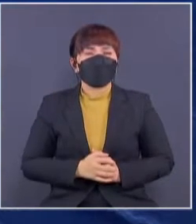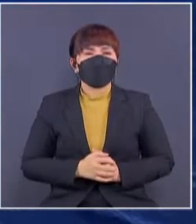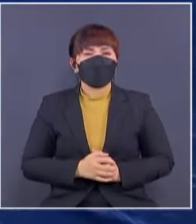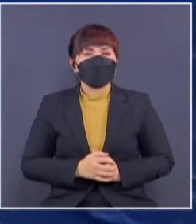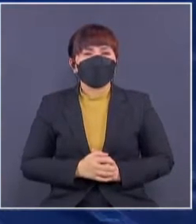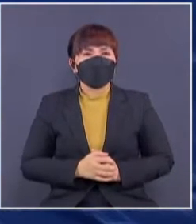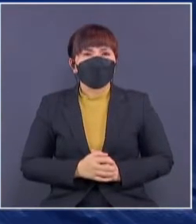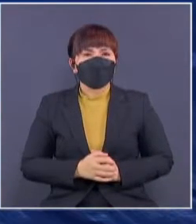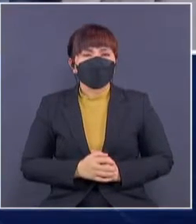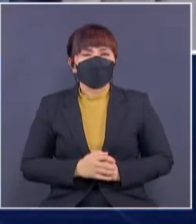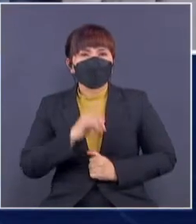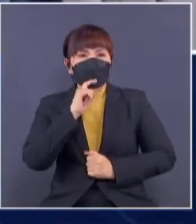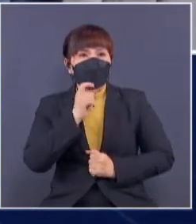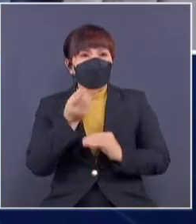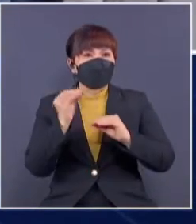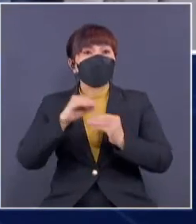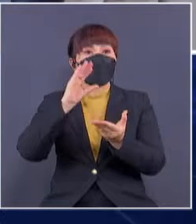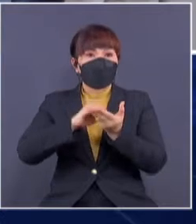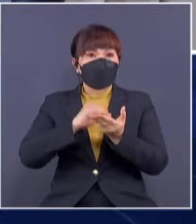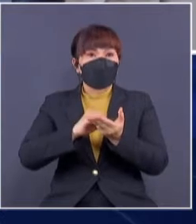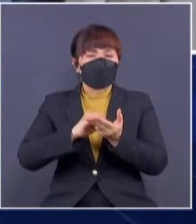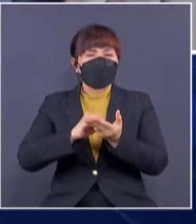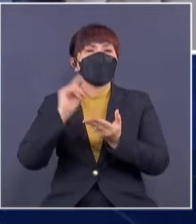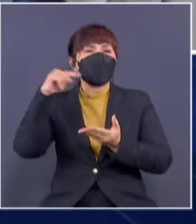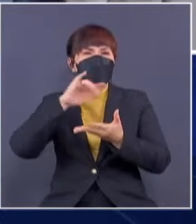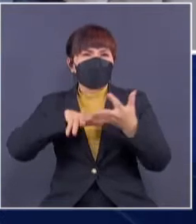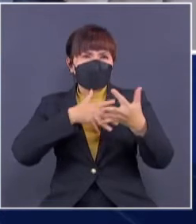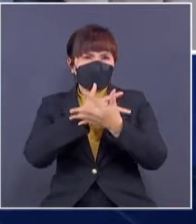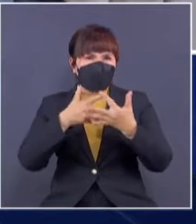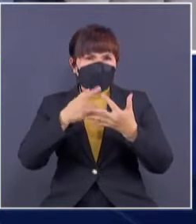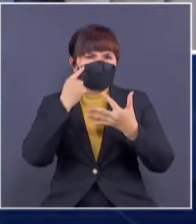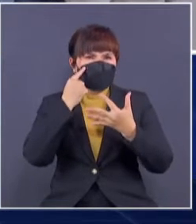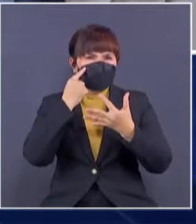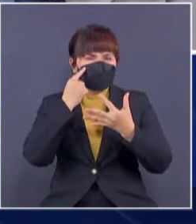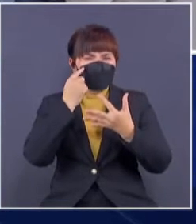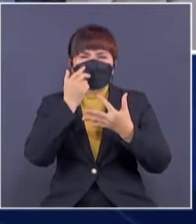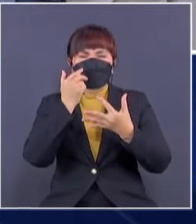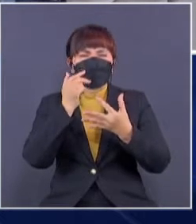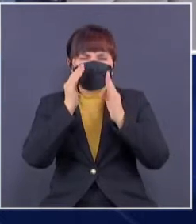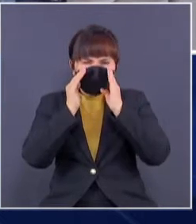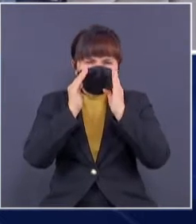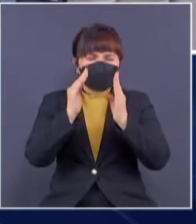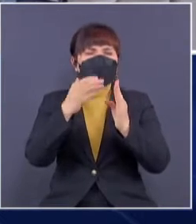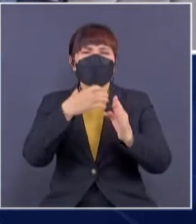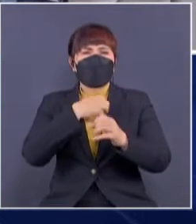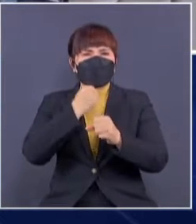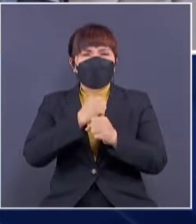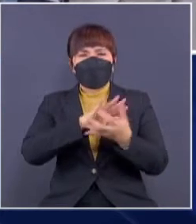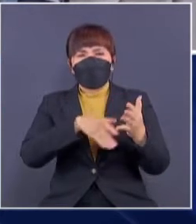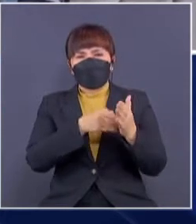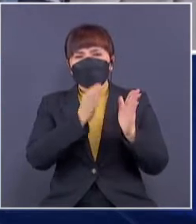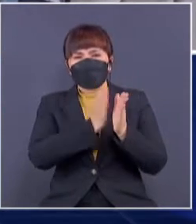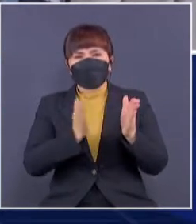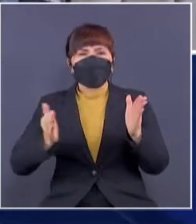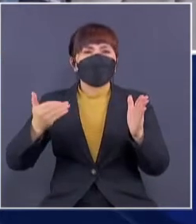การสืบสวนขยายผลครับยังทราบว่าคนร้ายนี่วางแผนก่อเหตุมาเป็นอย่างดีนะครับ ตั้งใจเลยว่าไง ตั้งใจก่อเหตุเลยครับวางแผนอย่